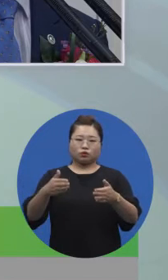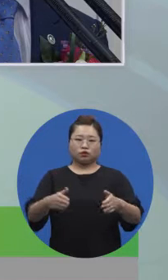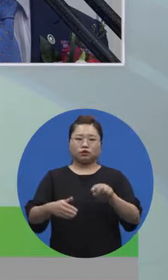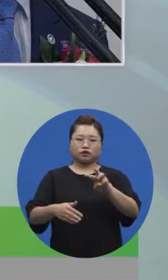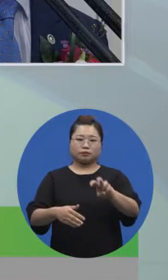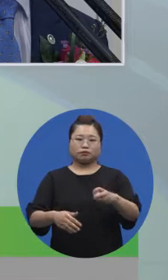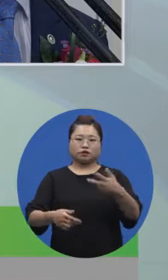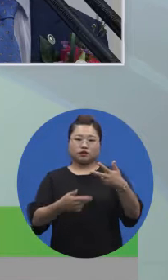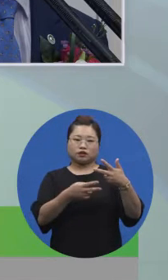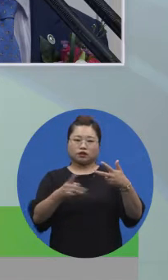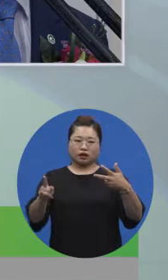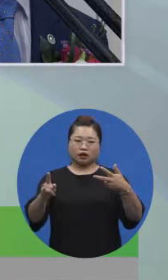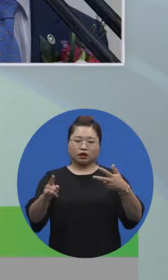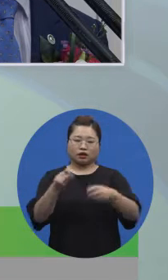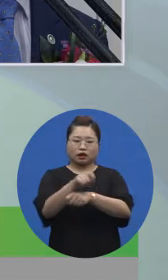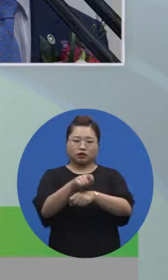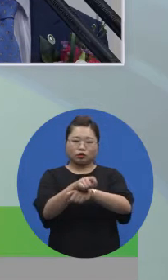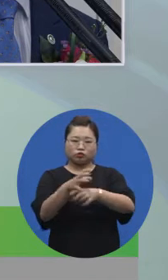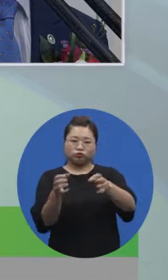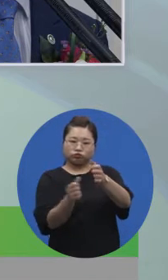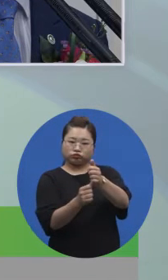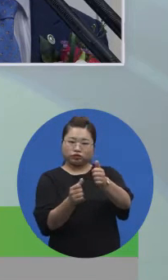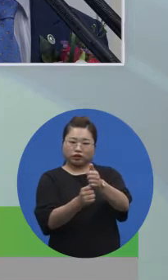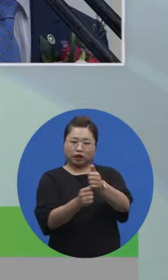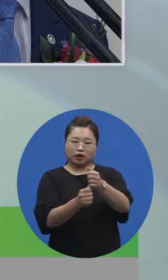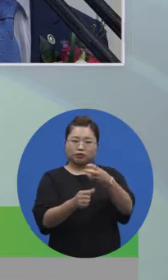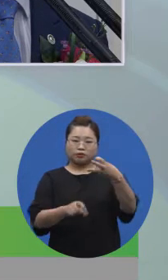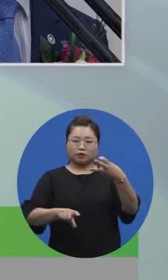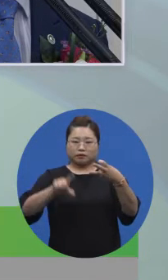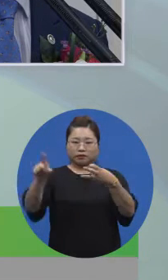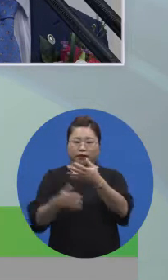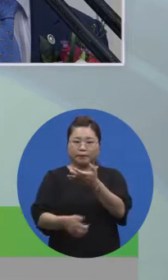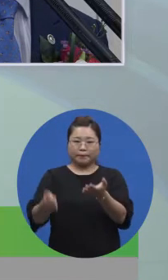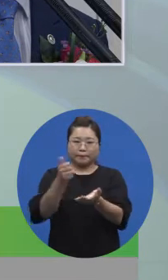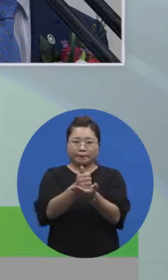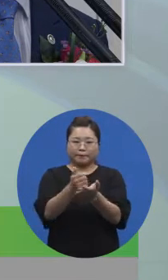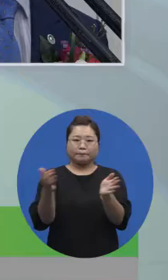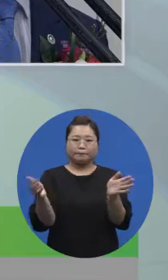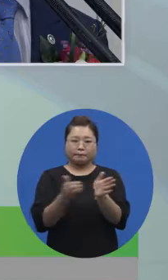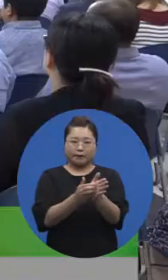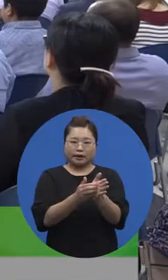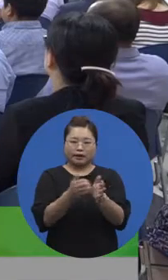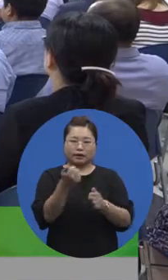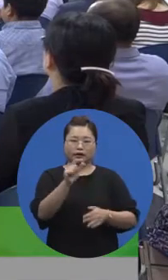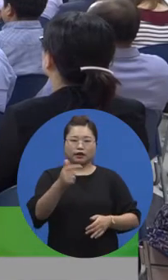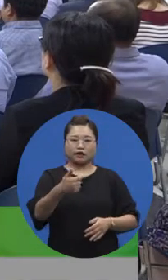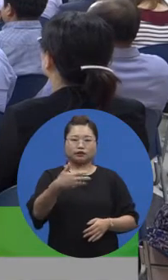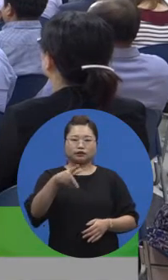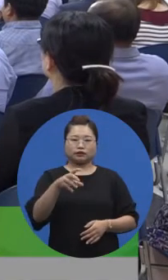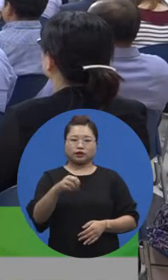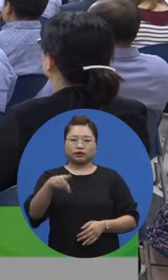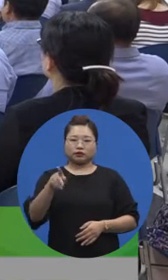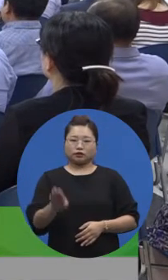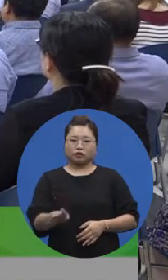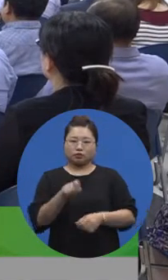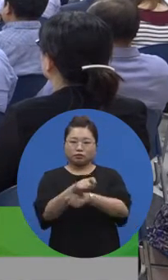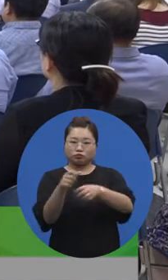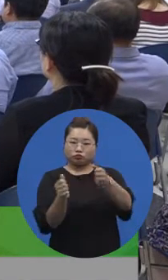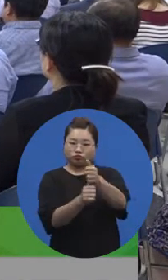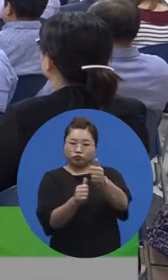충청북도 제37대 한창섭 행정부지사가 13일 취임했습니다. 한창섭